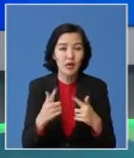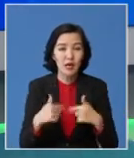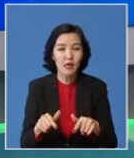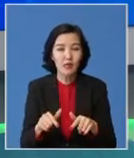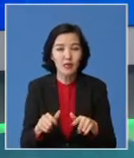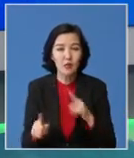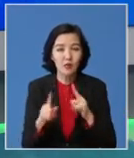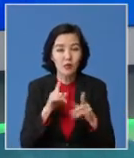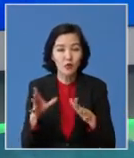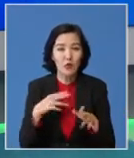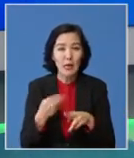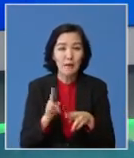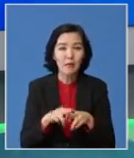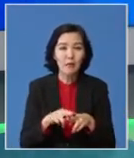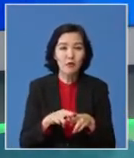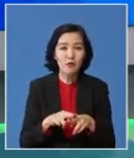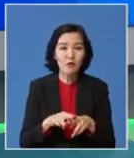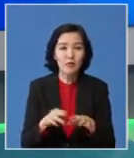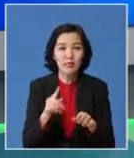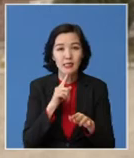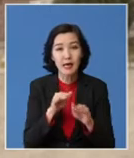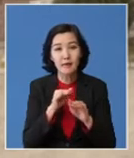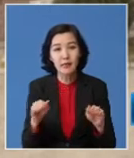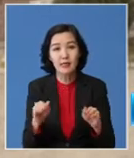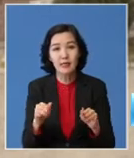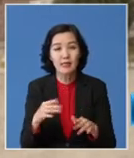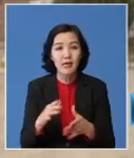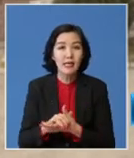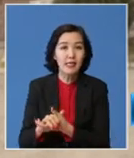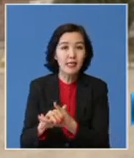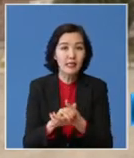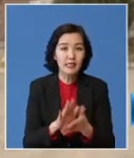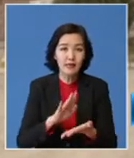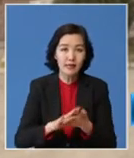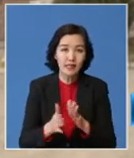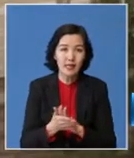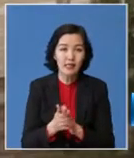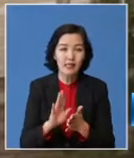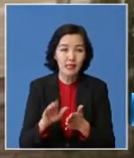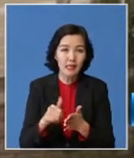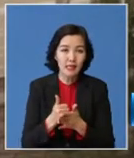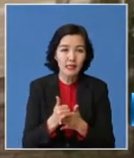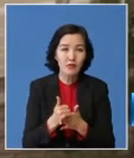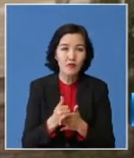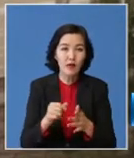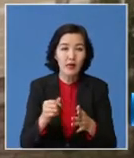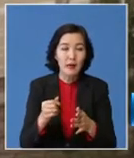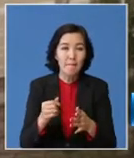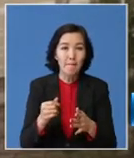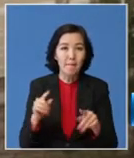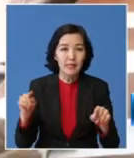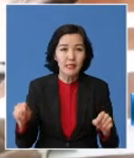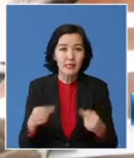организован круглый стол. Потому как стабильность, единство и согласие – это основа модернизации духовного сознания